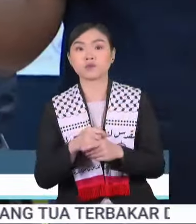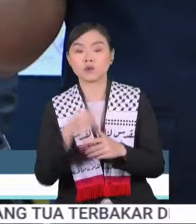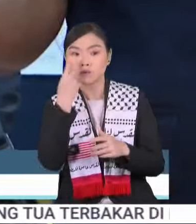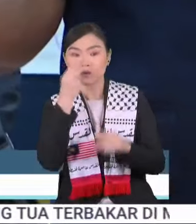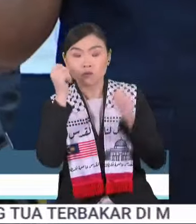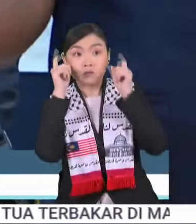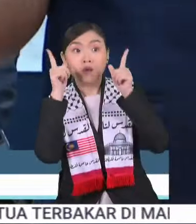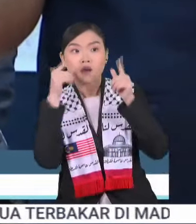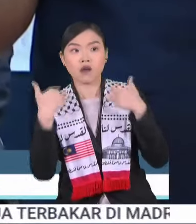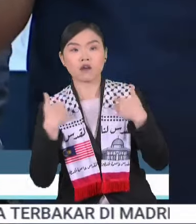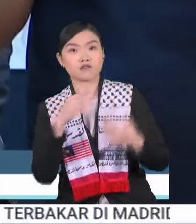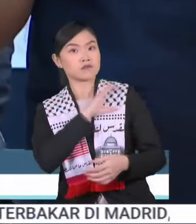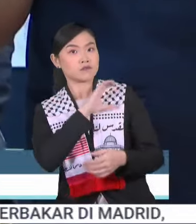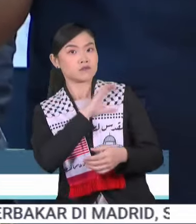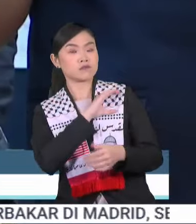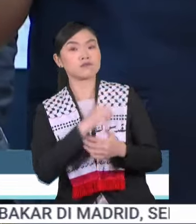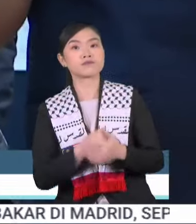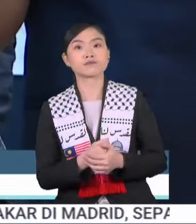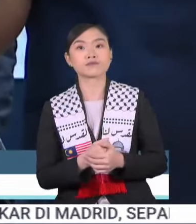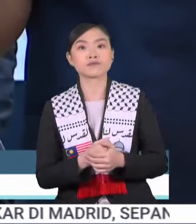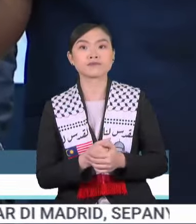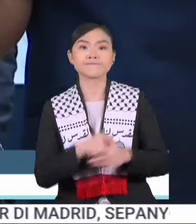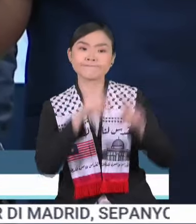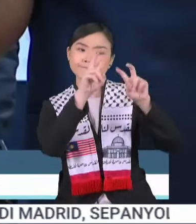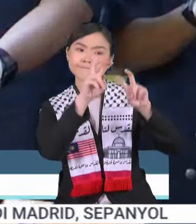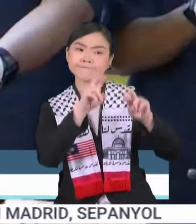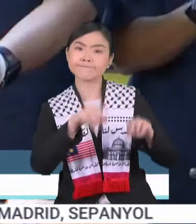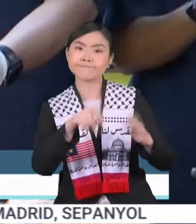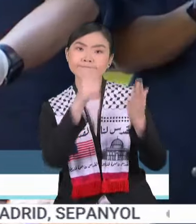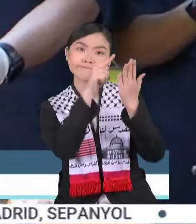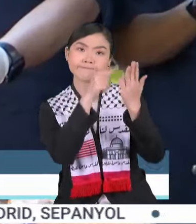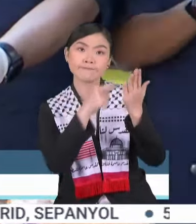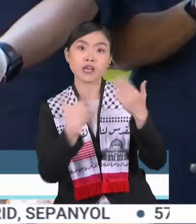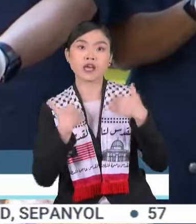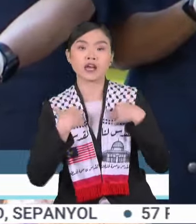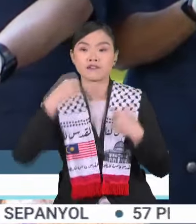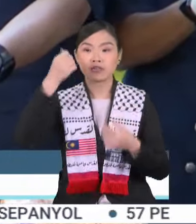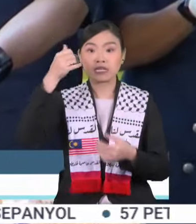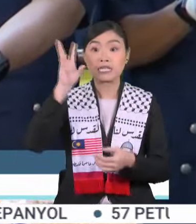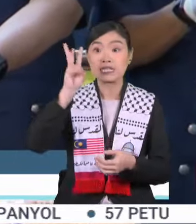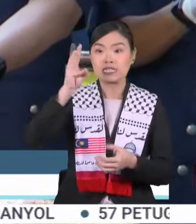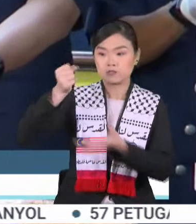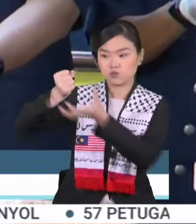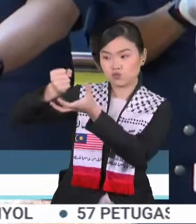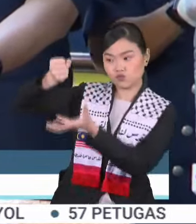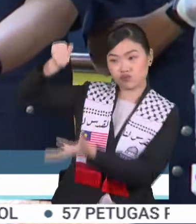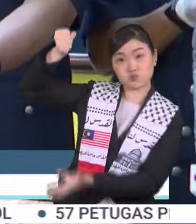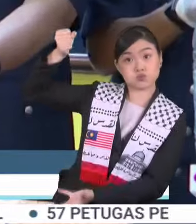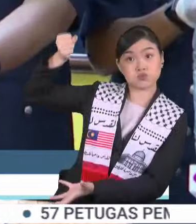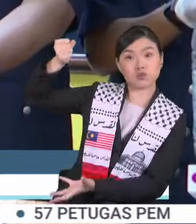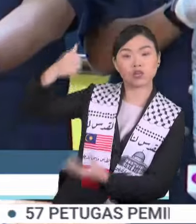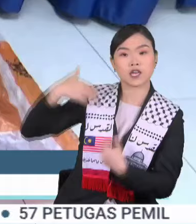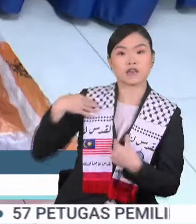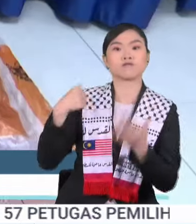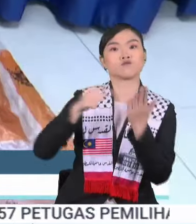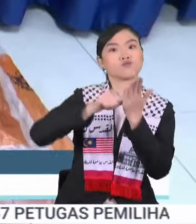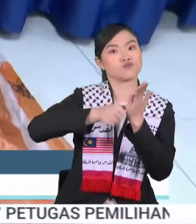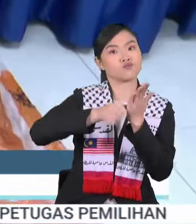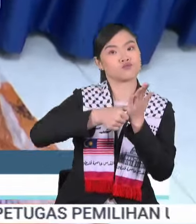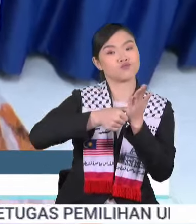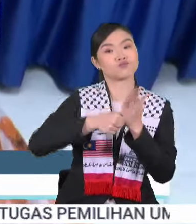menyedari kehadiran pihak berkuasa hasil pemeriksaan menemukan enam karung guni mengandungi bahan terlarang itu